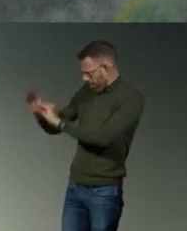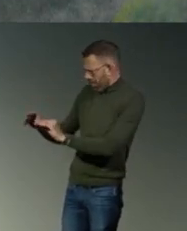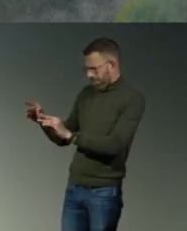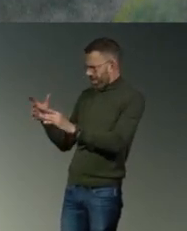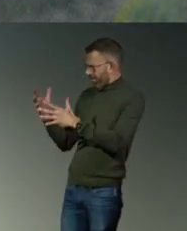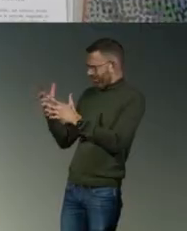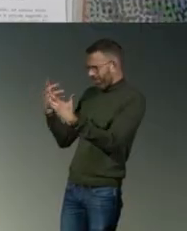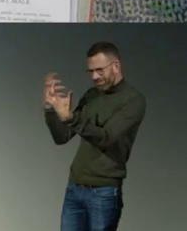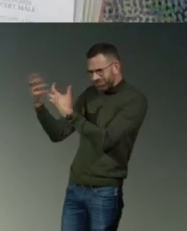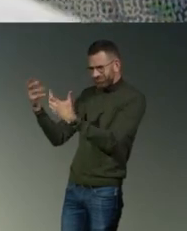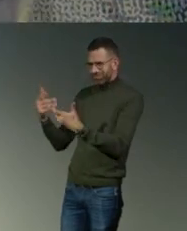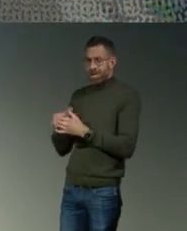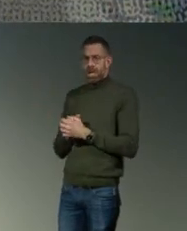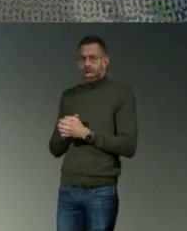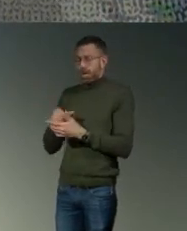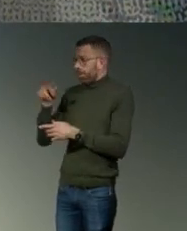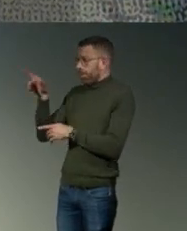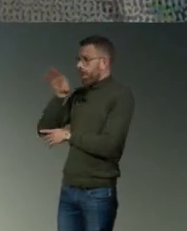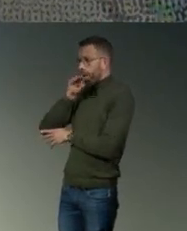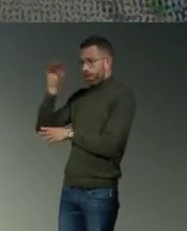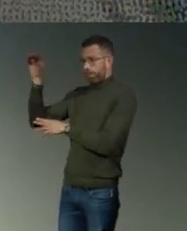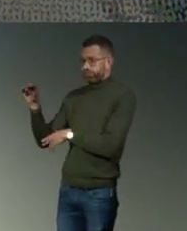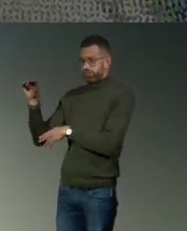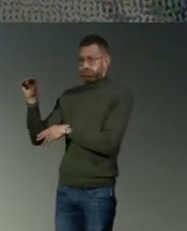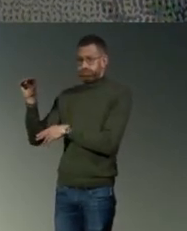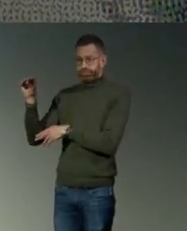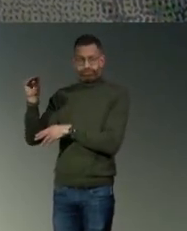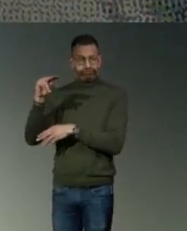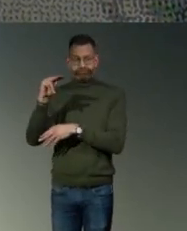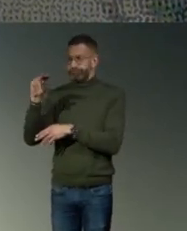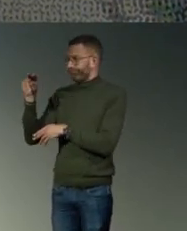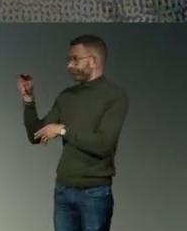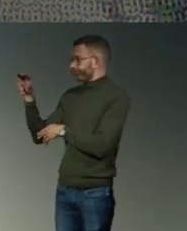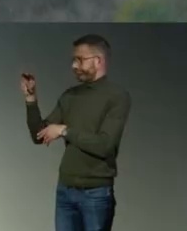lui en se posant, ce qui n'arrive pas dans la vie réelle.